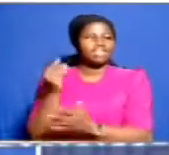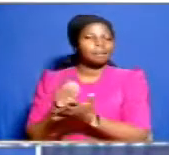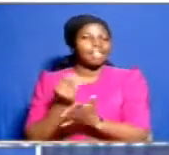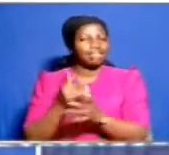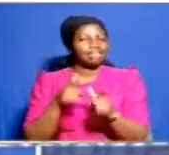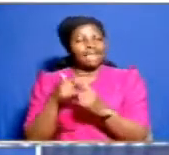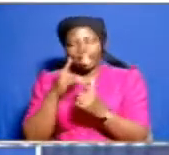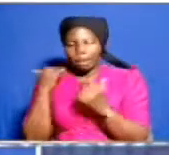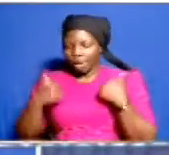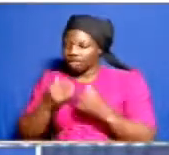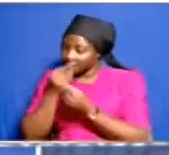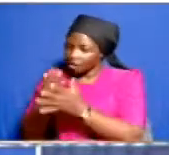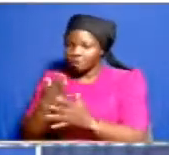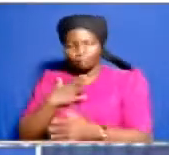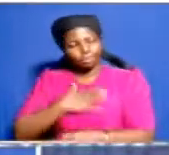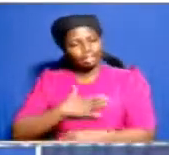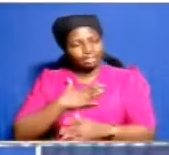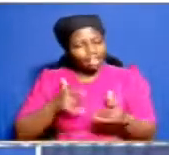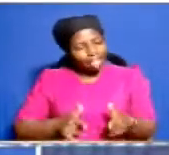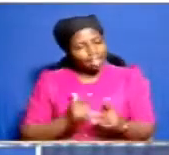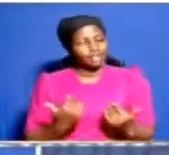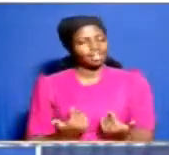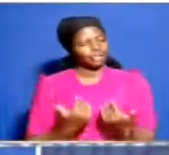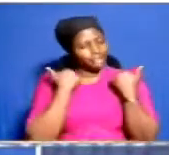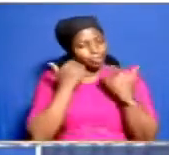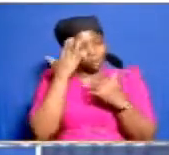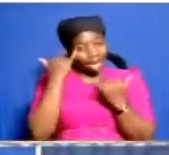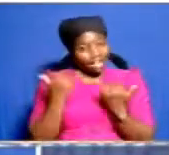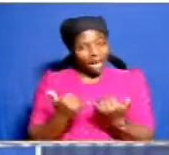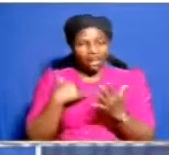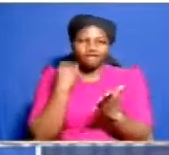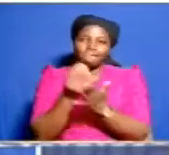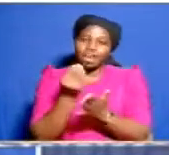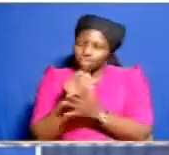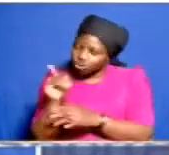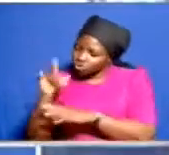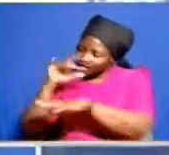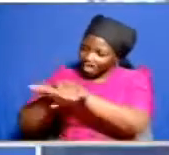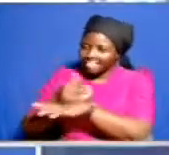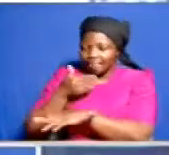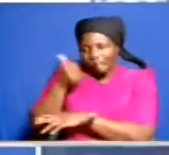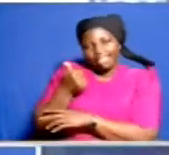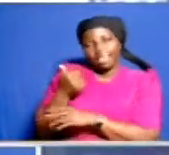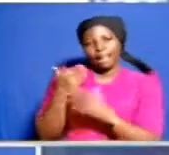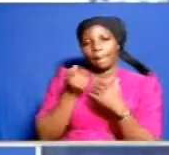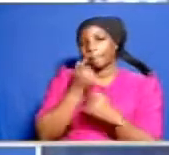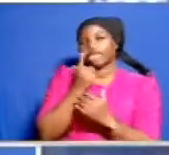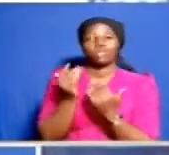sisi tuko na pesa sasa hata matibabu utapata matibabu mzuri.